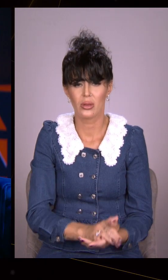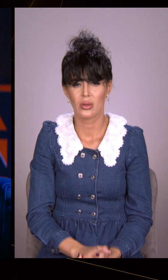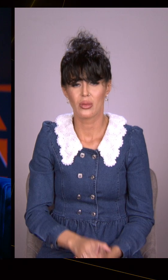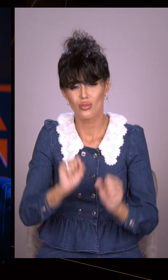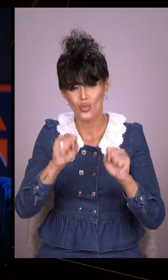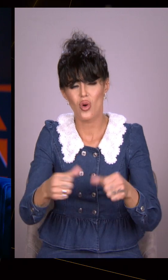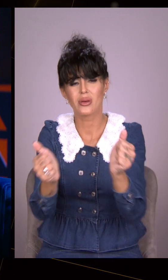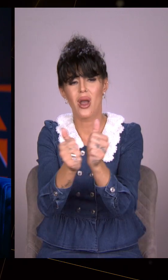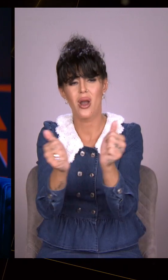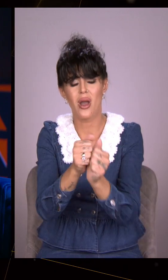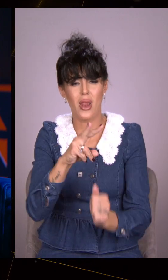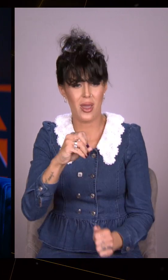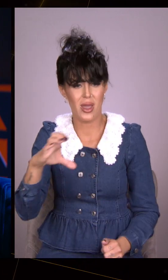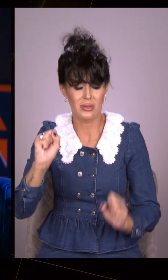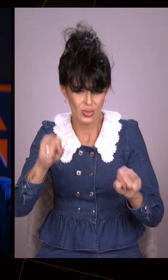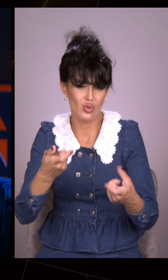отут. Ми її тоді